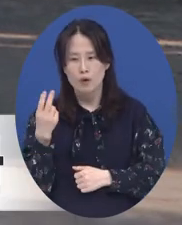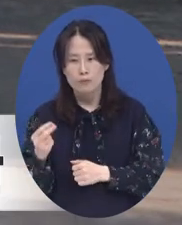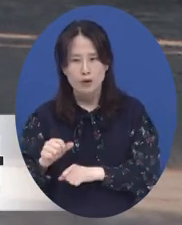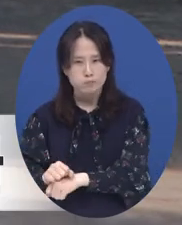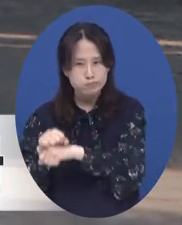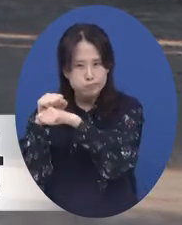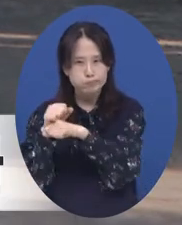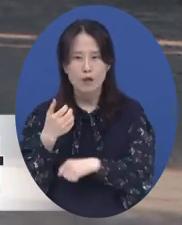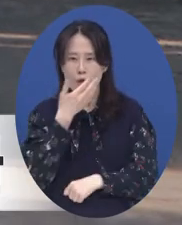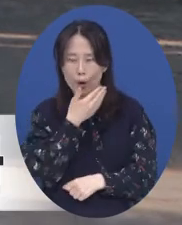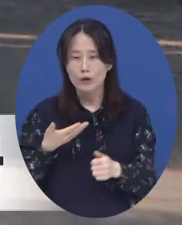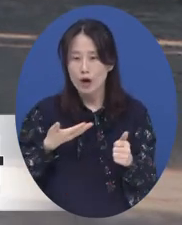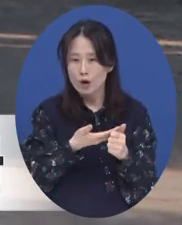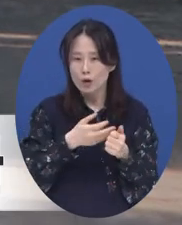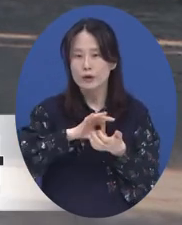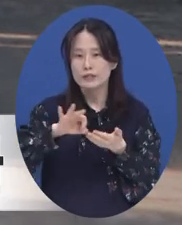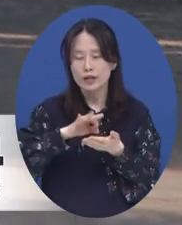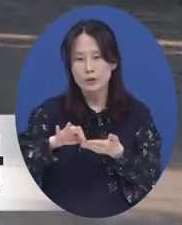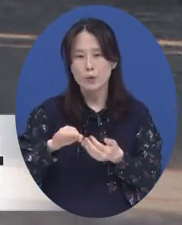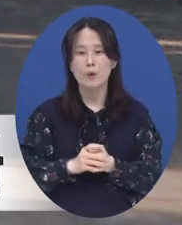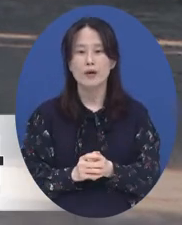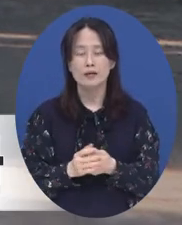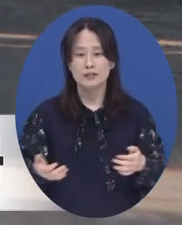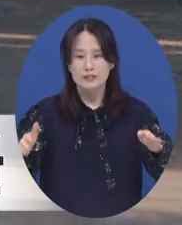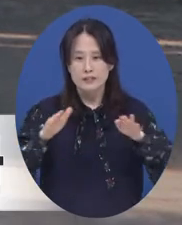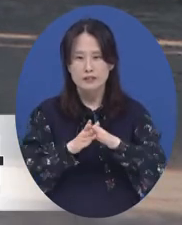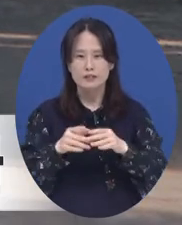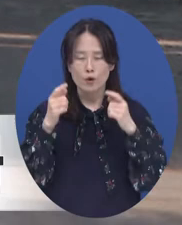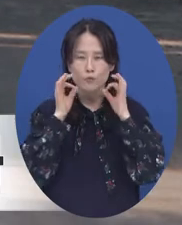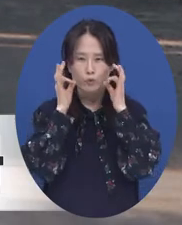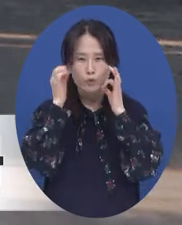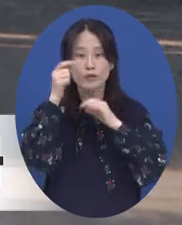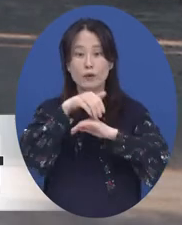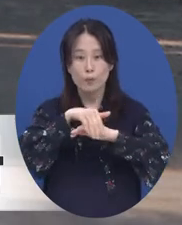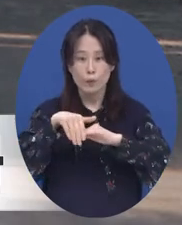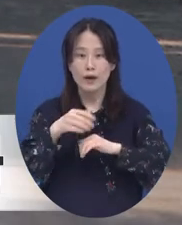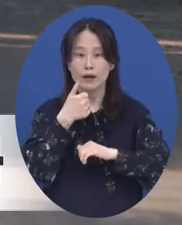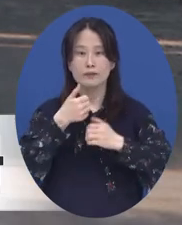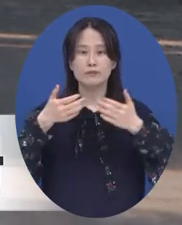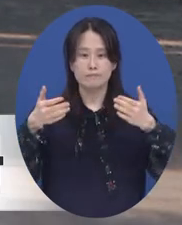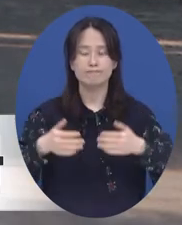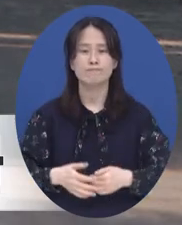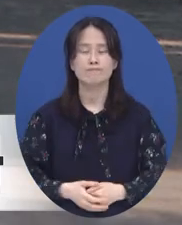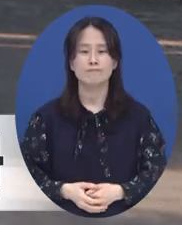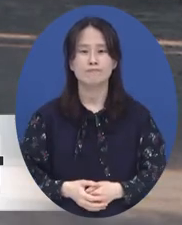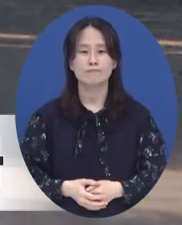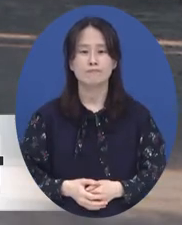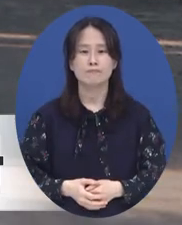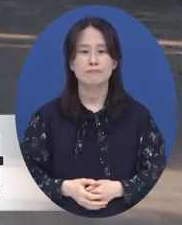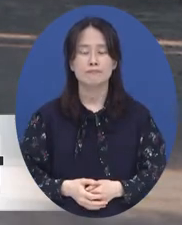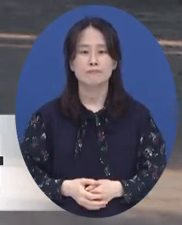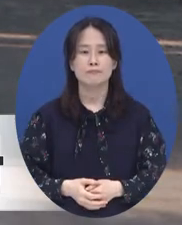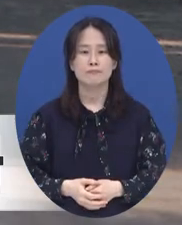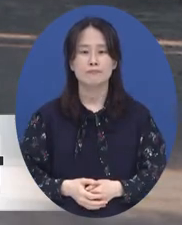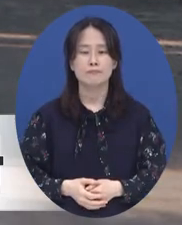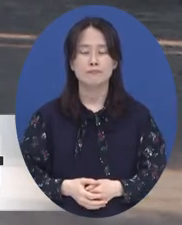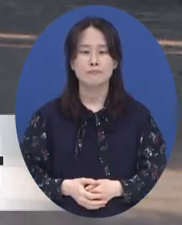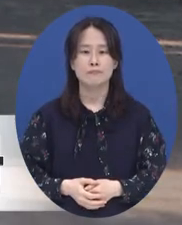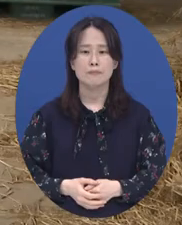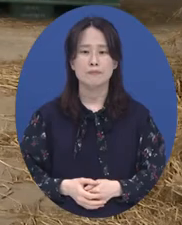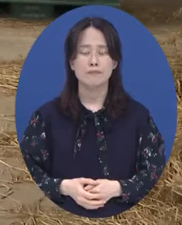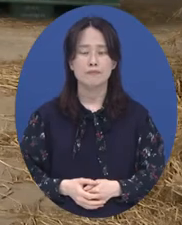분뇨를 저장해 비료로 활용하는 마을형 퇴비 자원화 시설 확충에 힘씁니다. 구영슬 기자가 현장 다녀왔습니다.